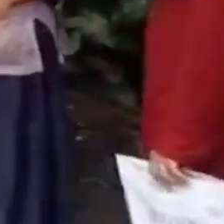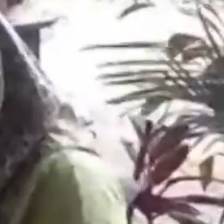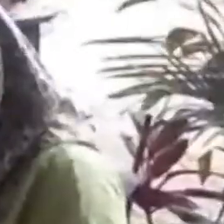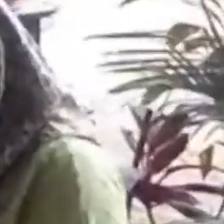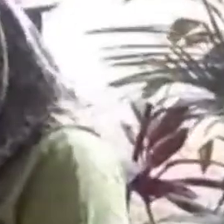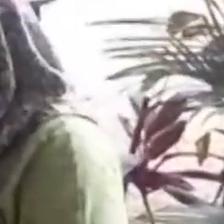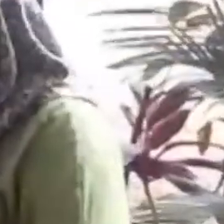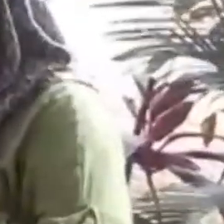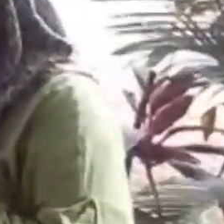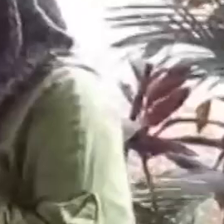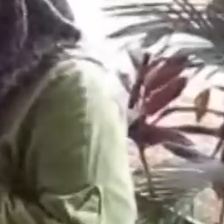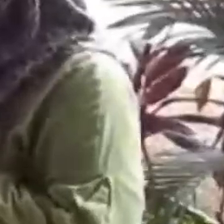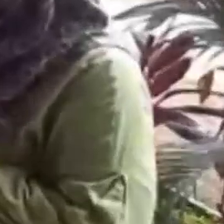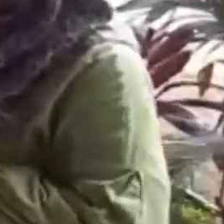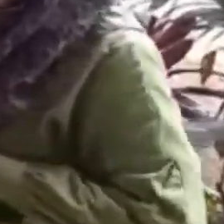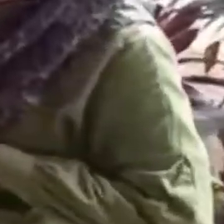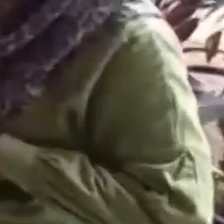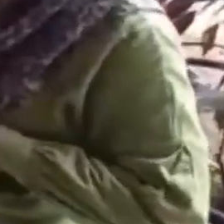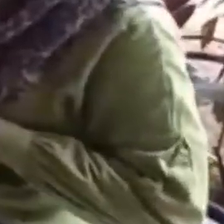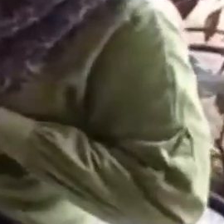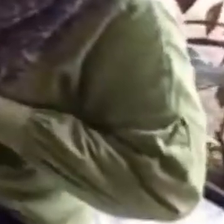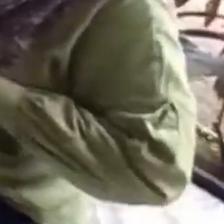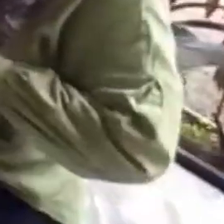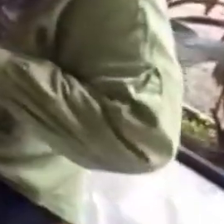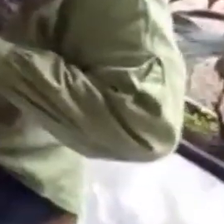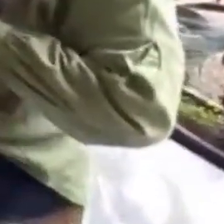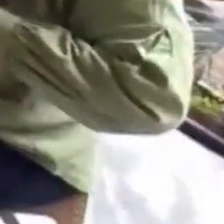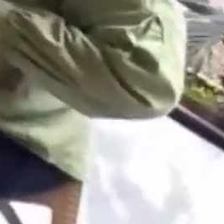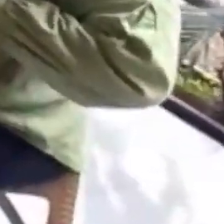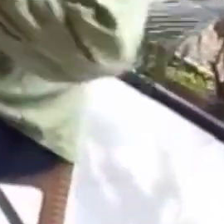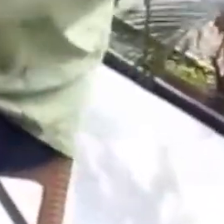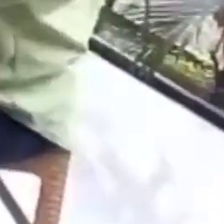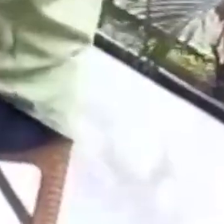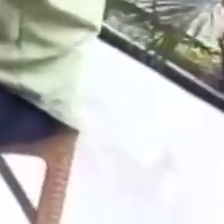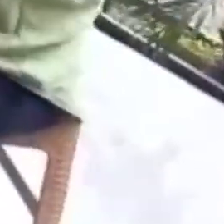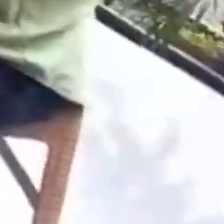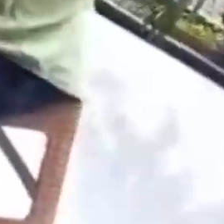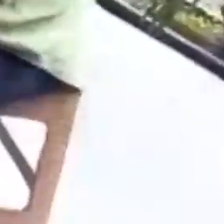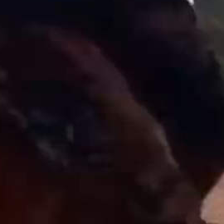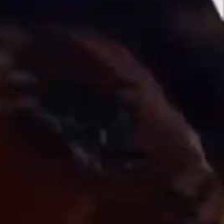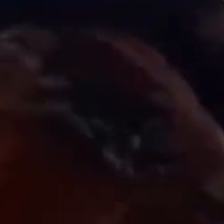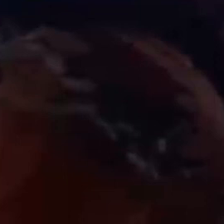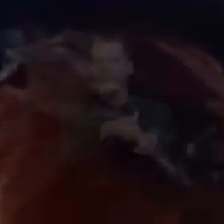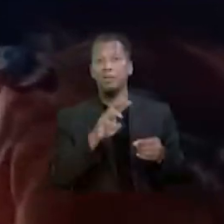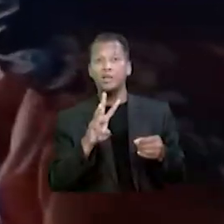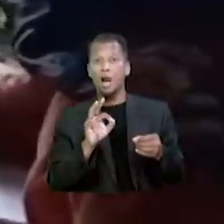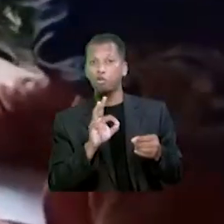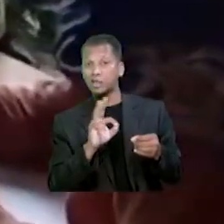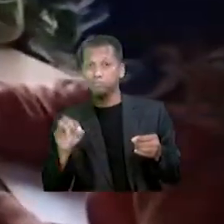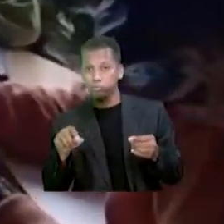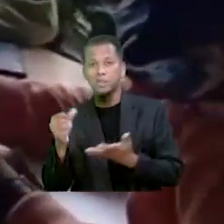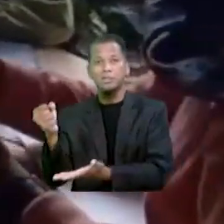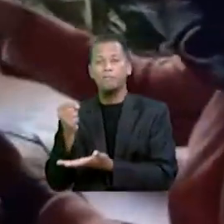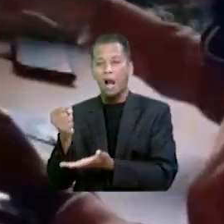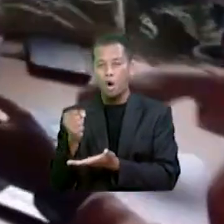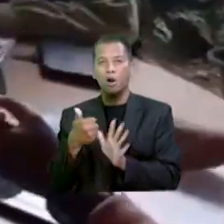menerima bantuan uang tunai Rp900.000 berupa BLT BBM Rp300.000 dan juga bantuan sembako senilai